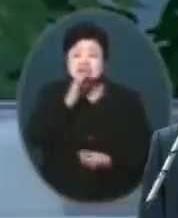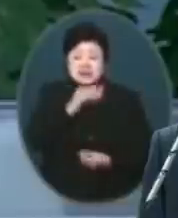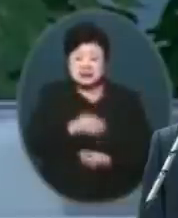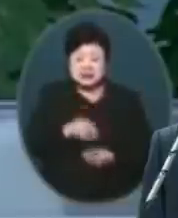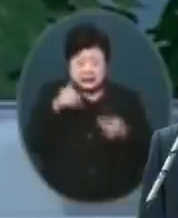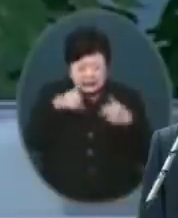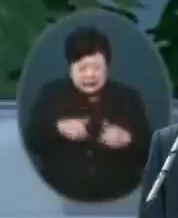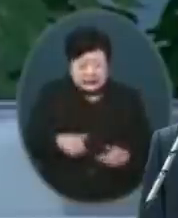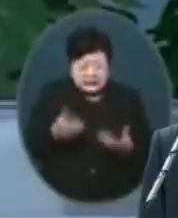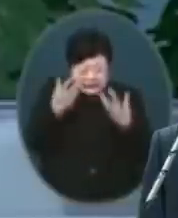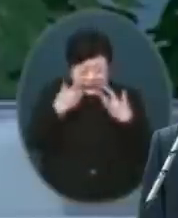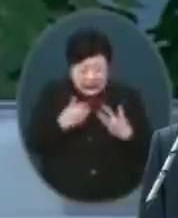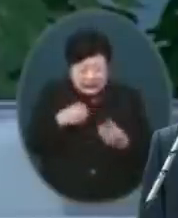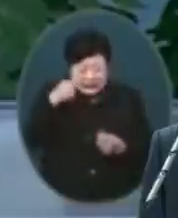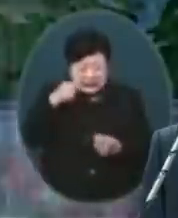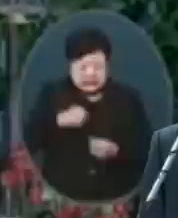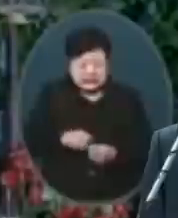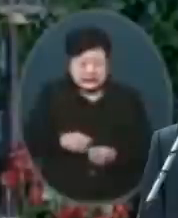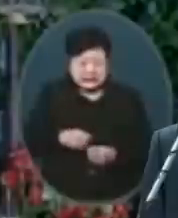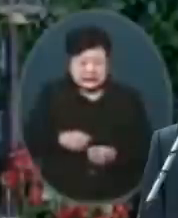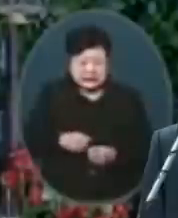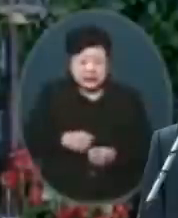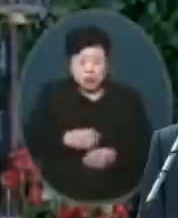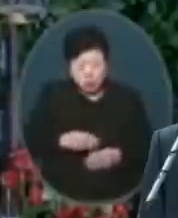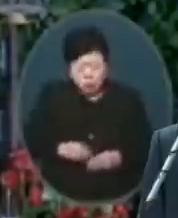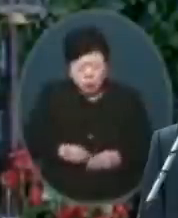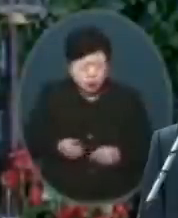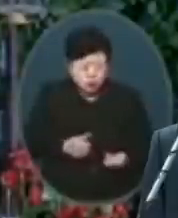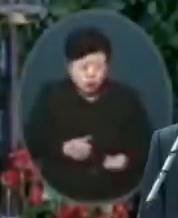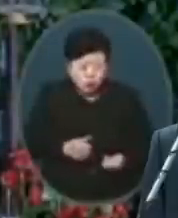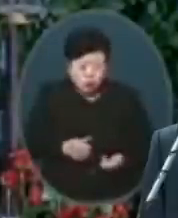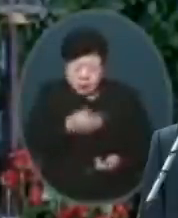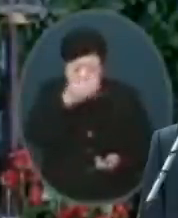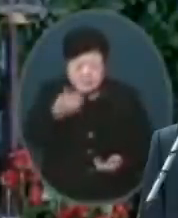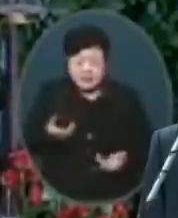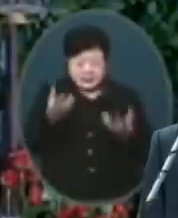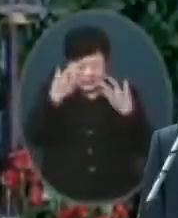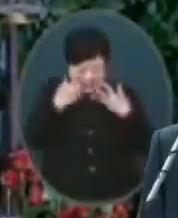사냥을 못해서 굶을 수 있지만 젊은 사자는 사냥